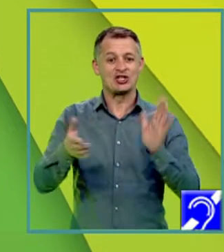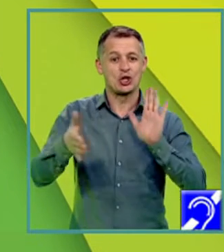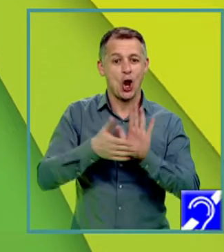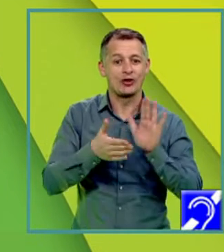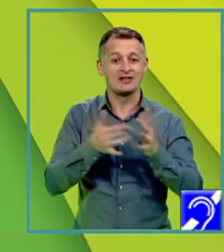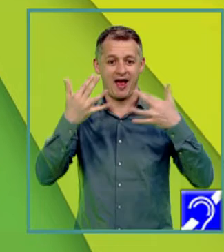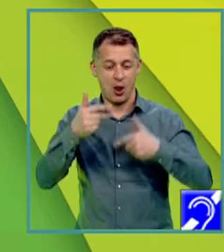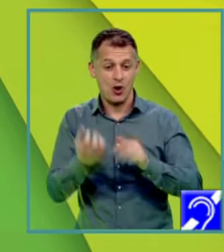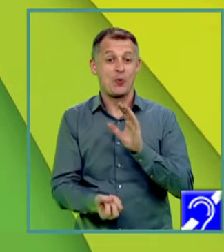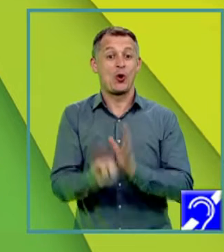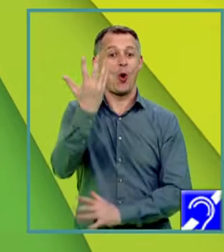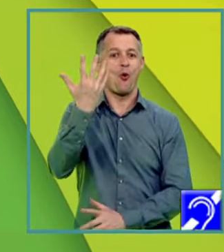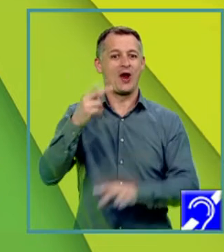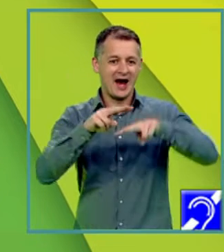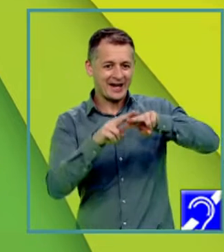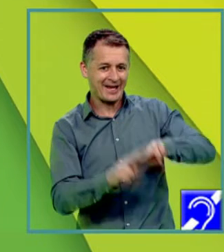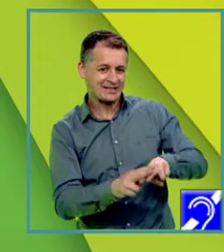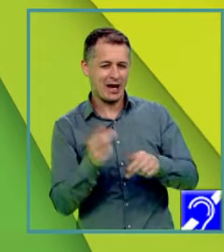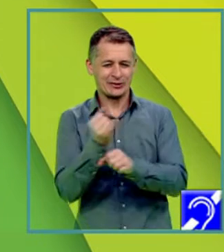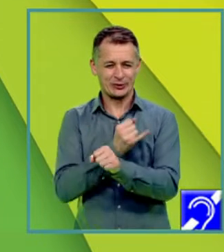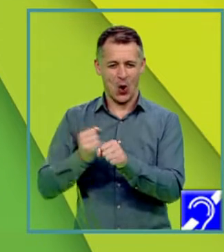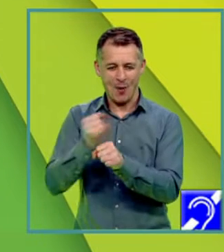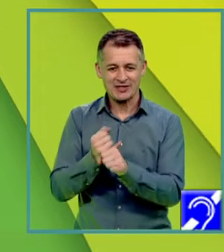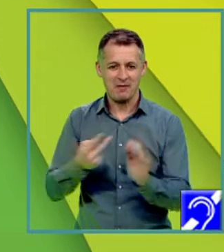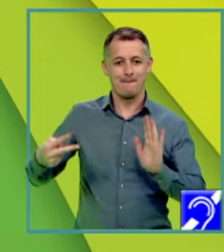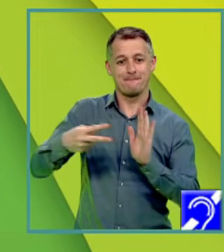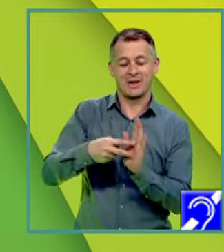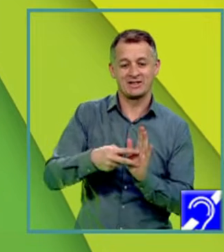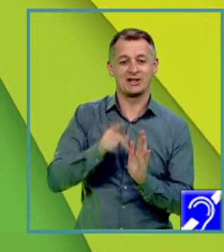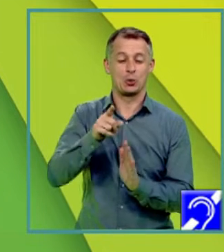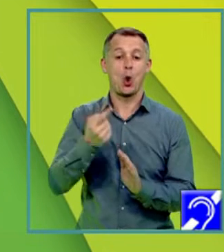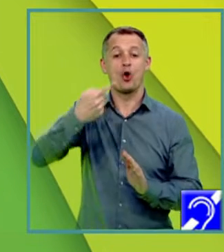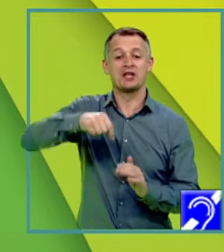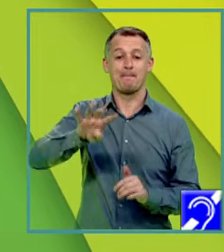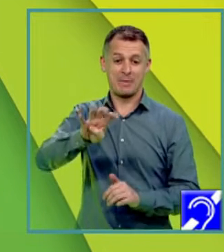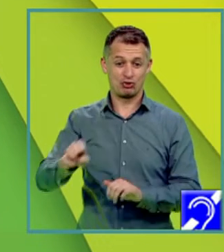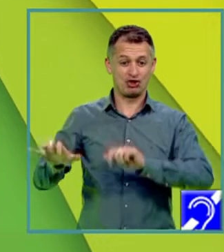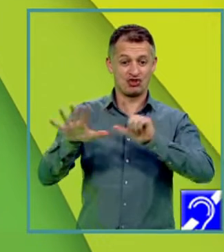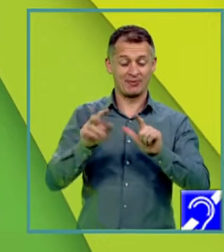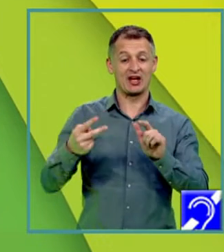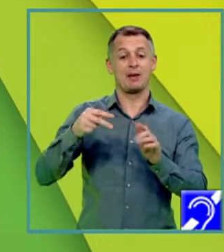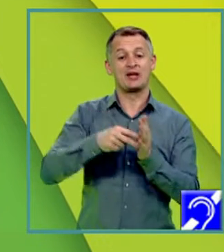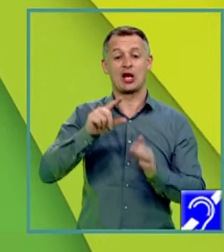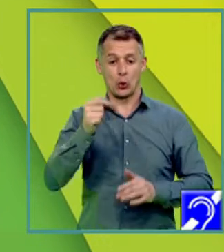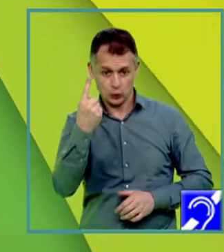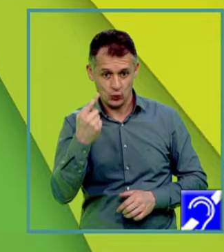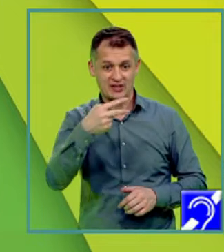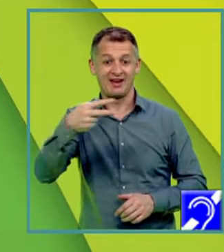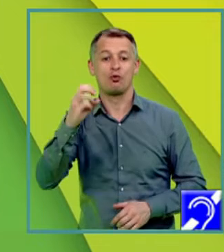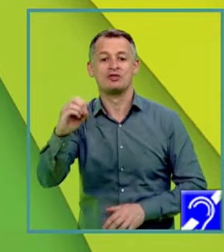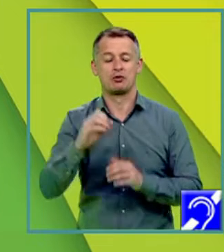calculăm noul rest se observă că restul împărțirii lui 147 la 21 este zero